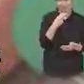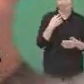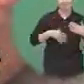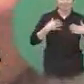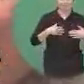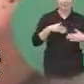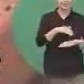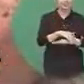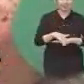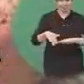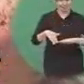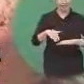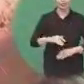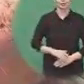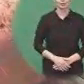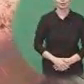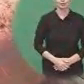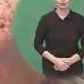ます